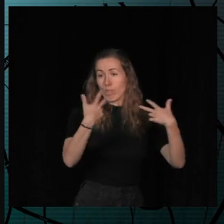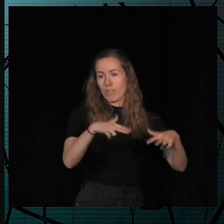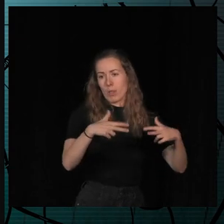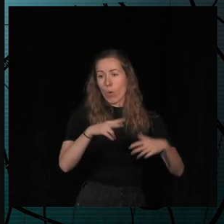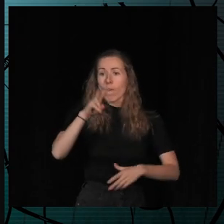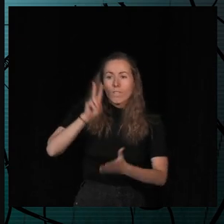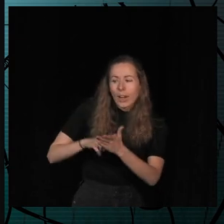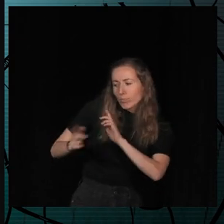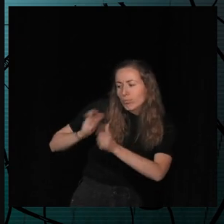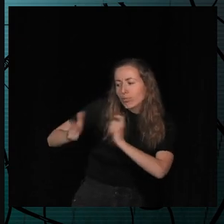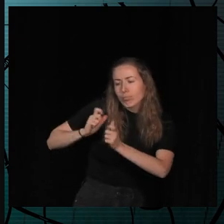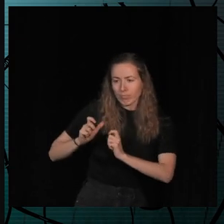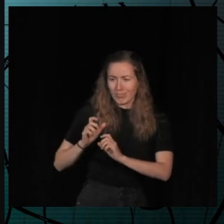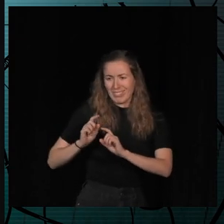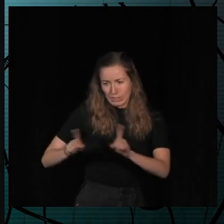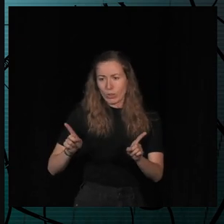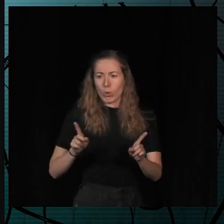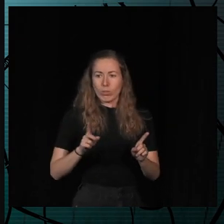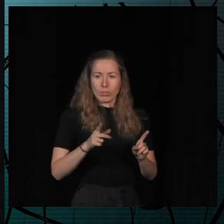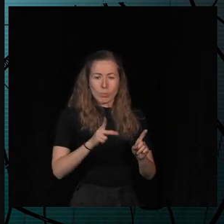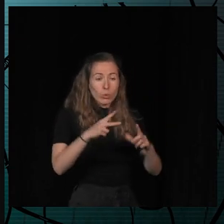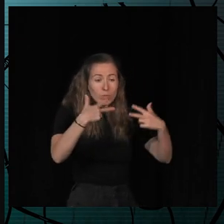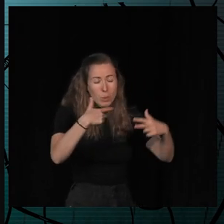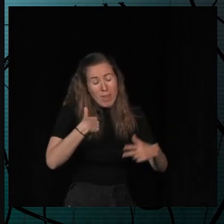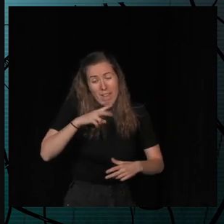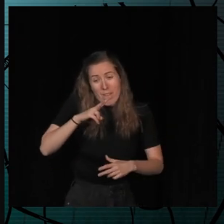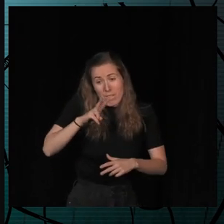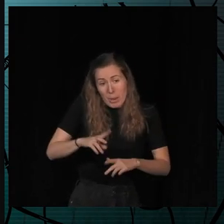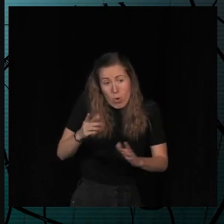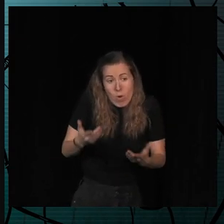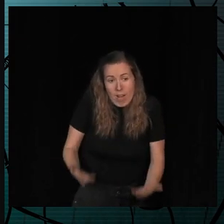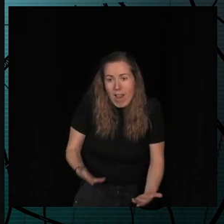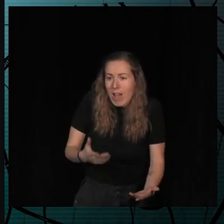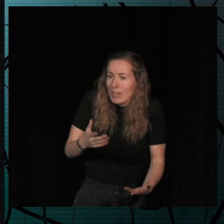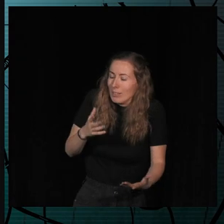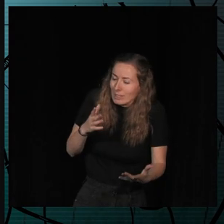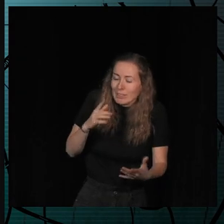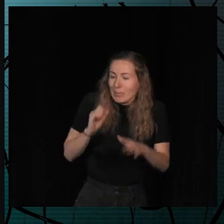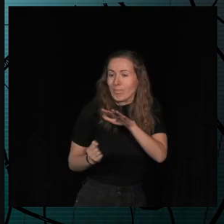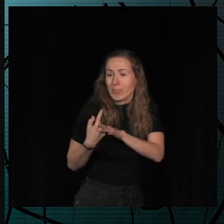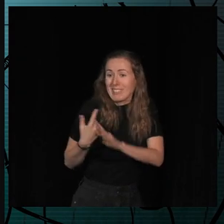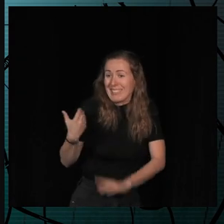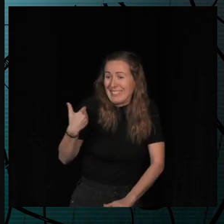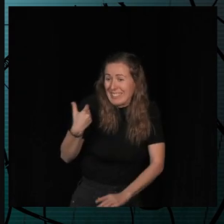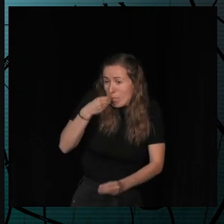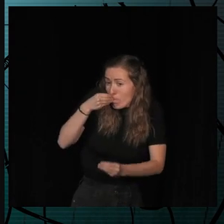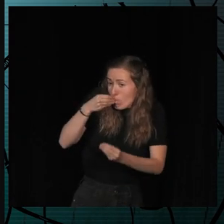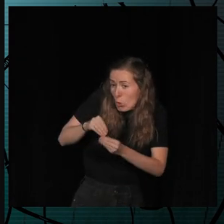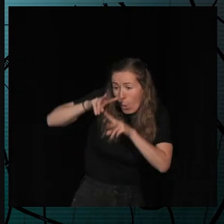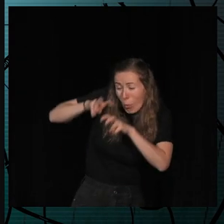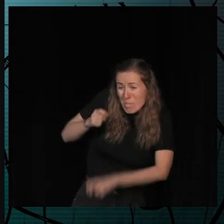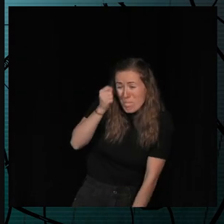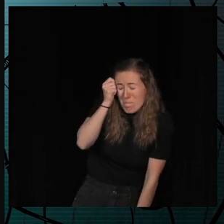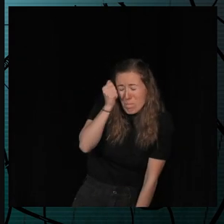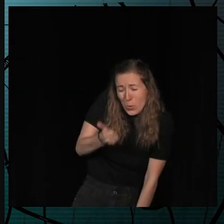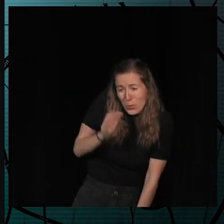vraie interaction donc voilà mais je vais être vraiment très prudent parce que je pense que c'est des pratiques récentes avec très peu de recherche